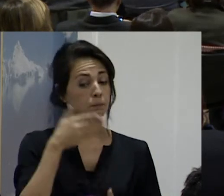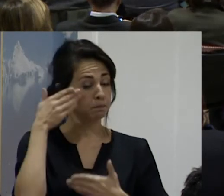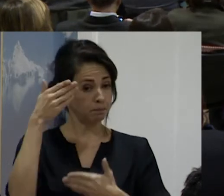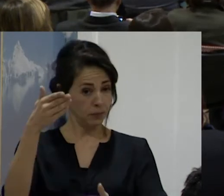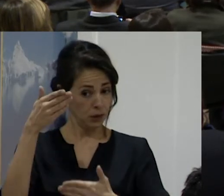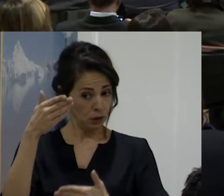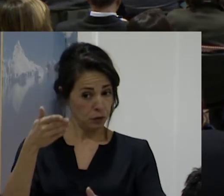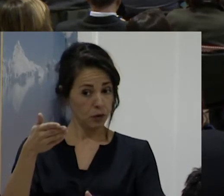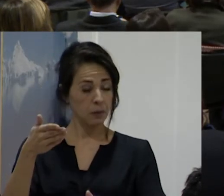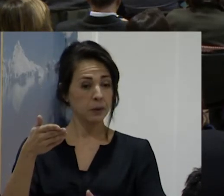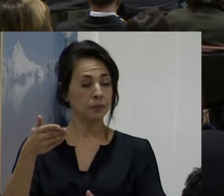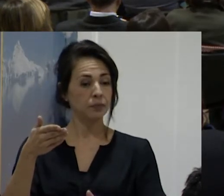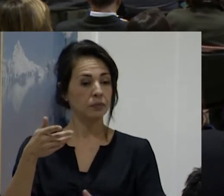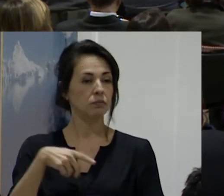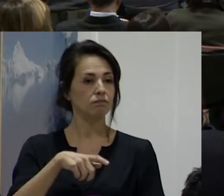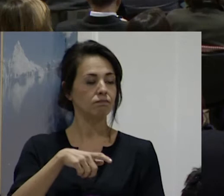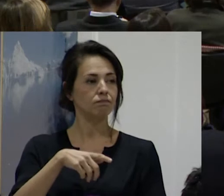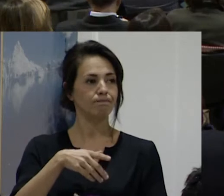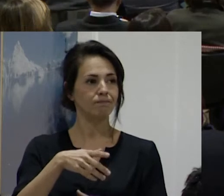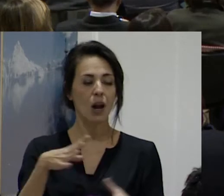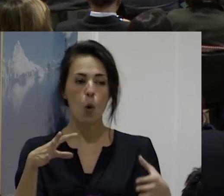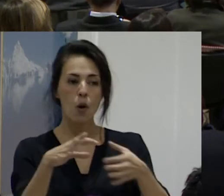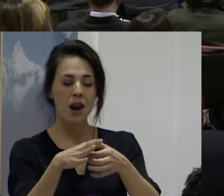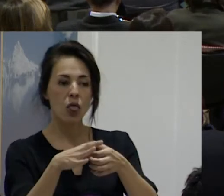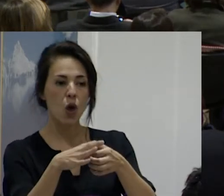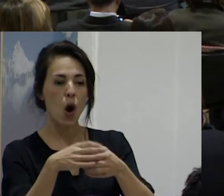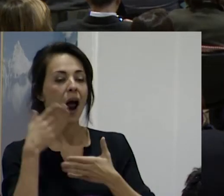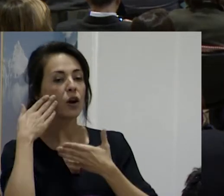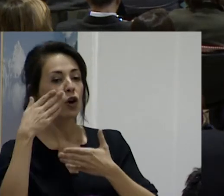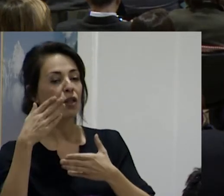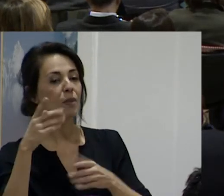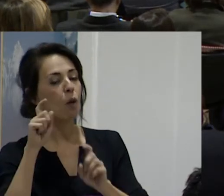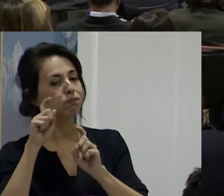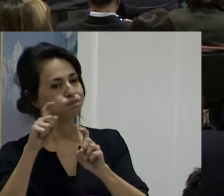s'unix a aquest reconeixement acadèmic d'avui, com a consellera no puc